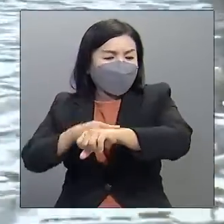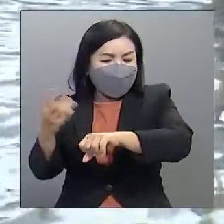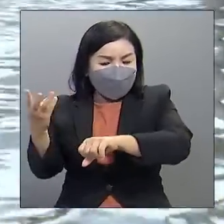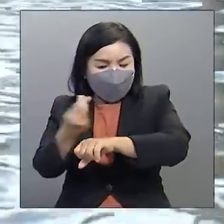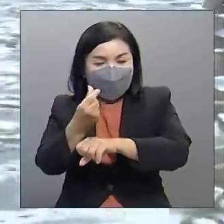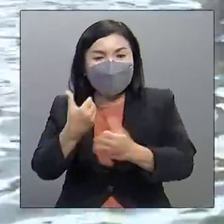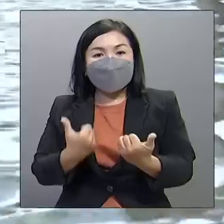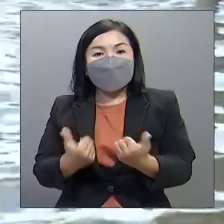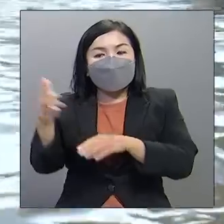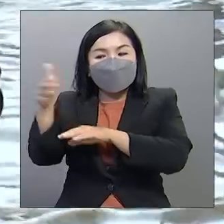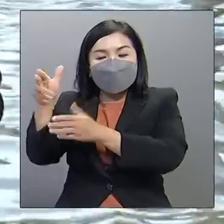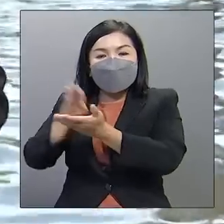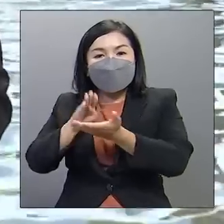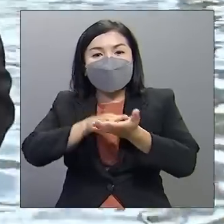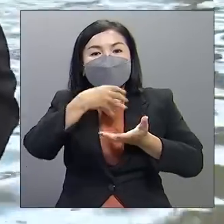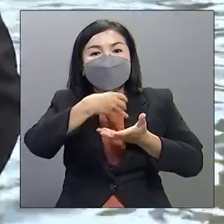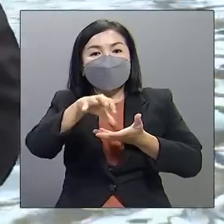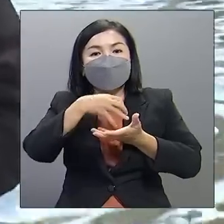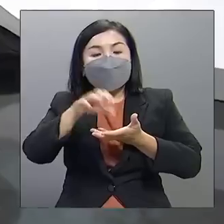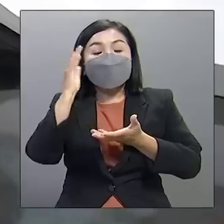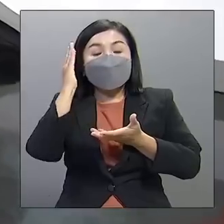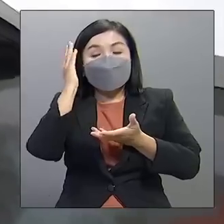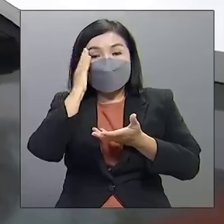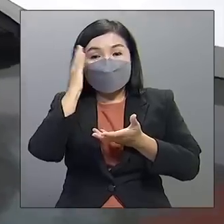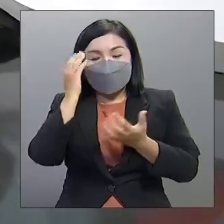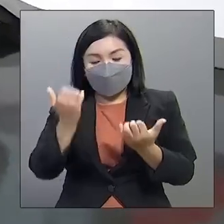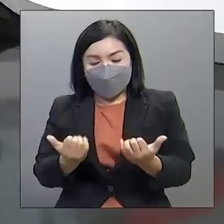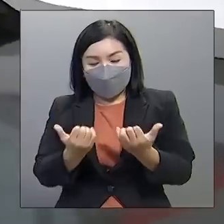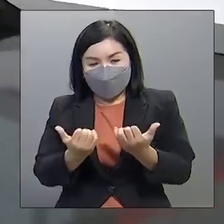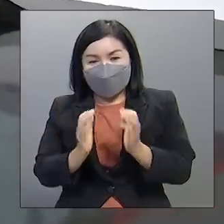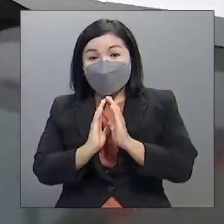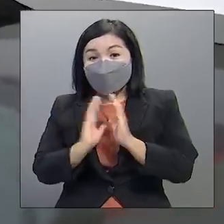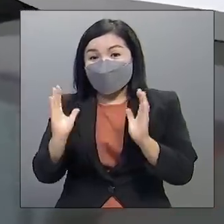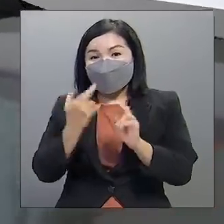การณ์ล่าสุดที่เกิดขึ้นค่ะคุณพิมพิมลคุณเชอสารคะ ค่ะขอบคุณพัทรพรนะคะ